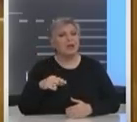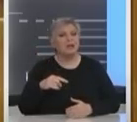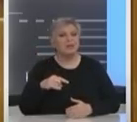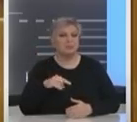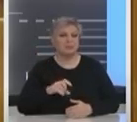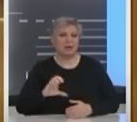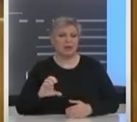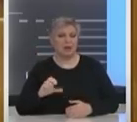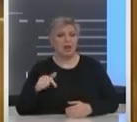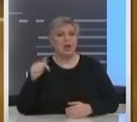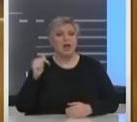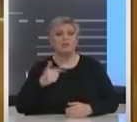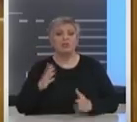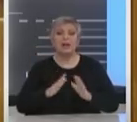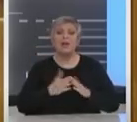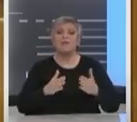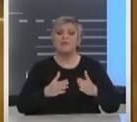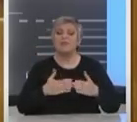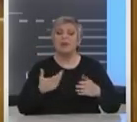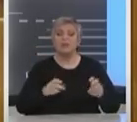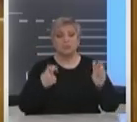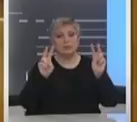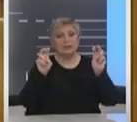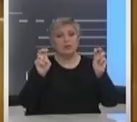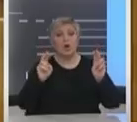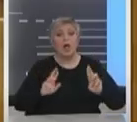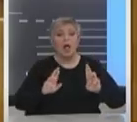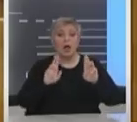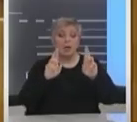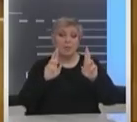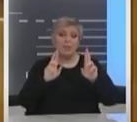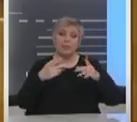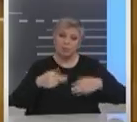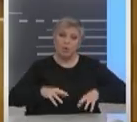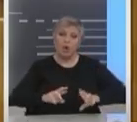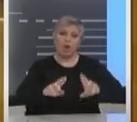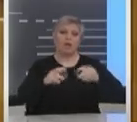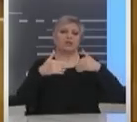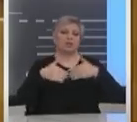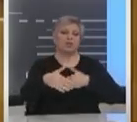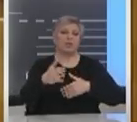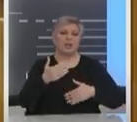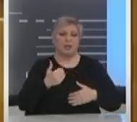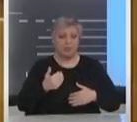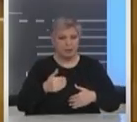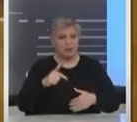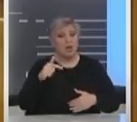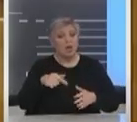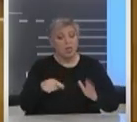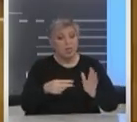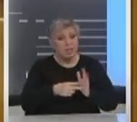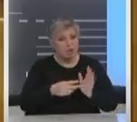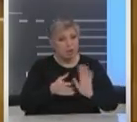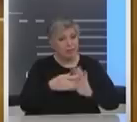έλεγε «Ελπίδα δίχως αισιοδοξία». Το 2018 νομίζω πως μπορούμε και να συνεχίσουμε